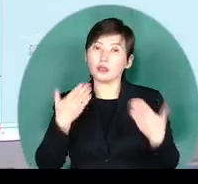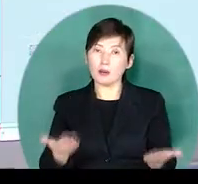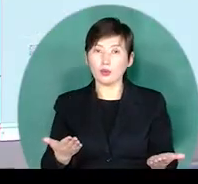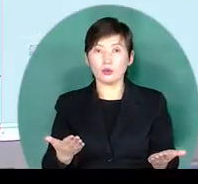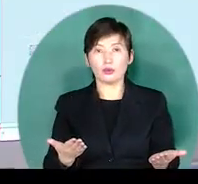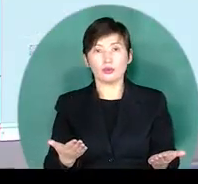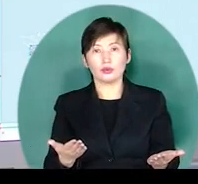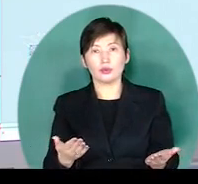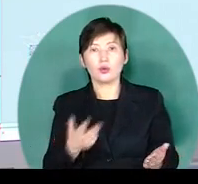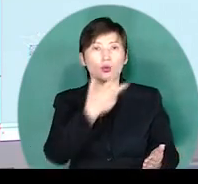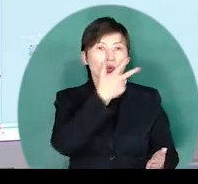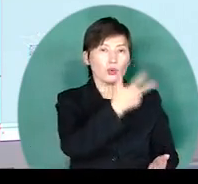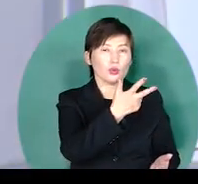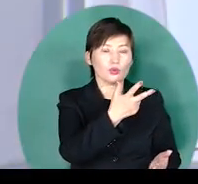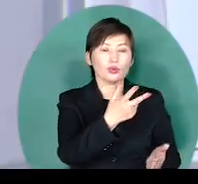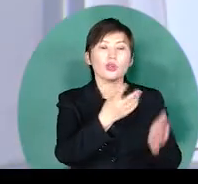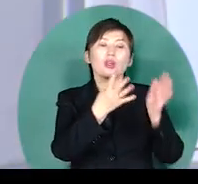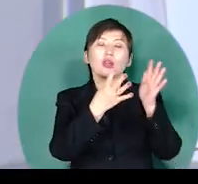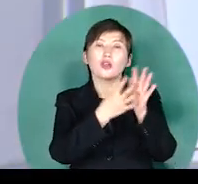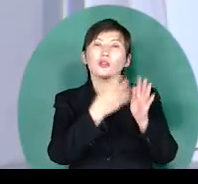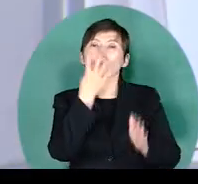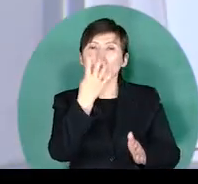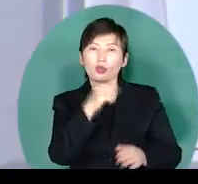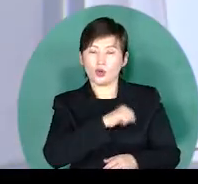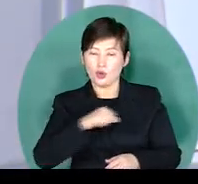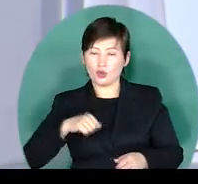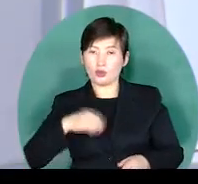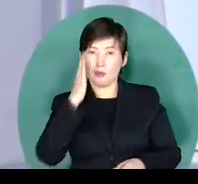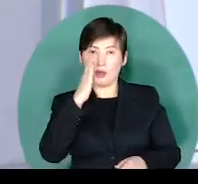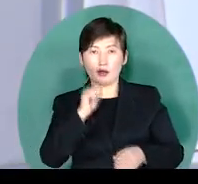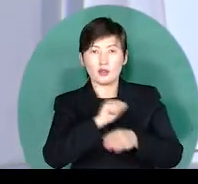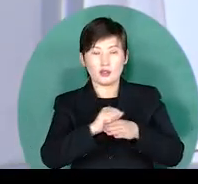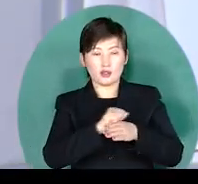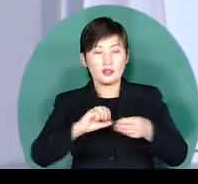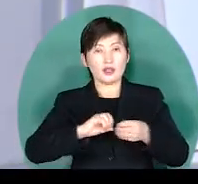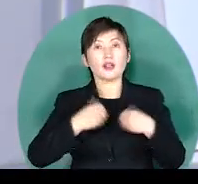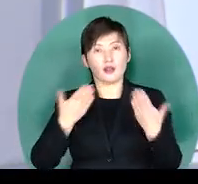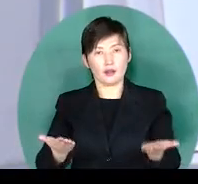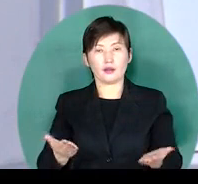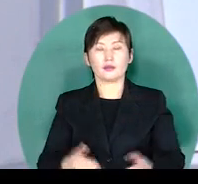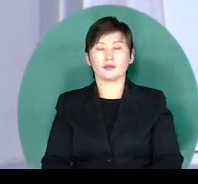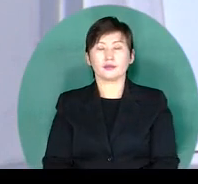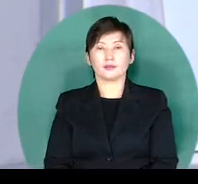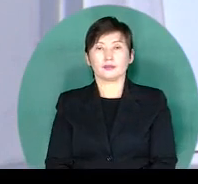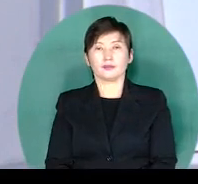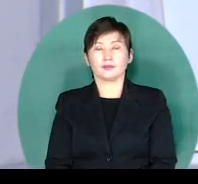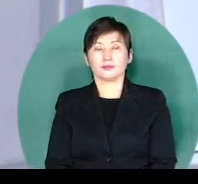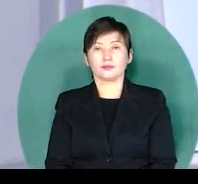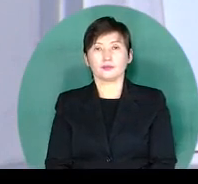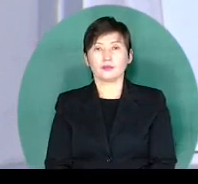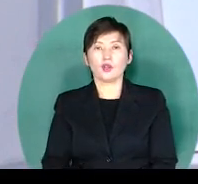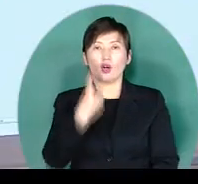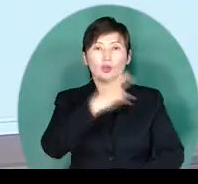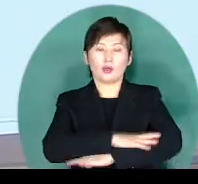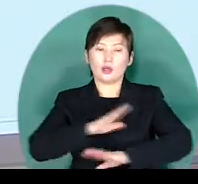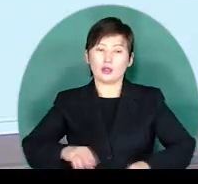бүхэн 300 94 дугаар дасгал буюу Б-г ажиллаарай. Б-г ажиллаарай.